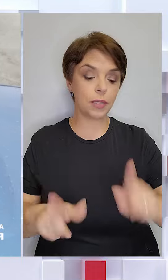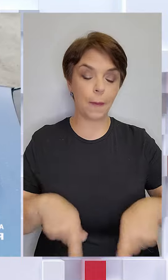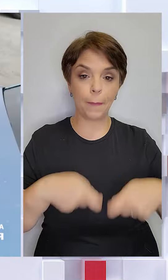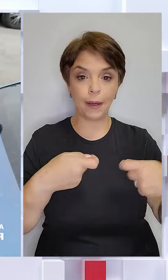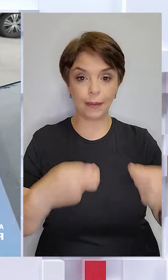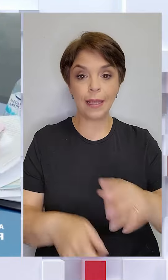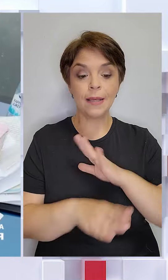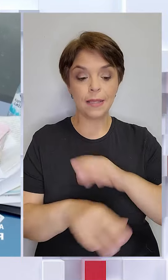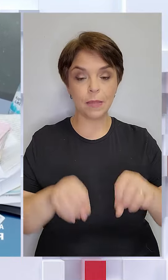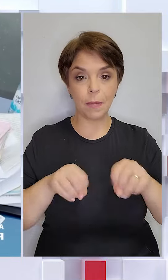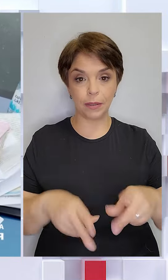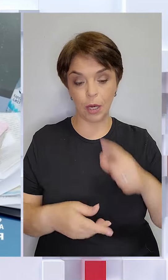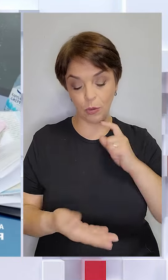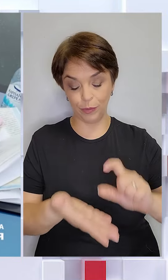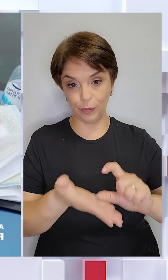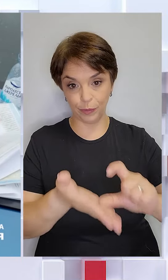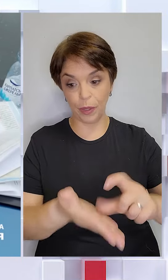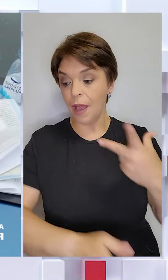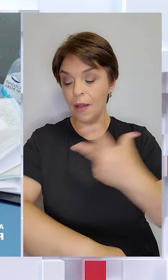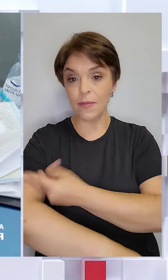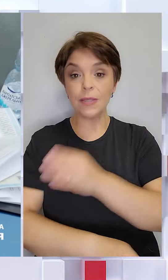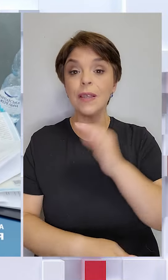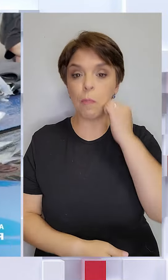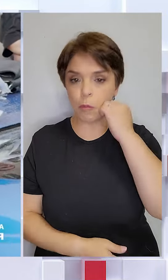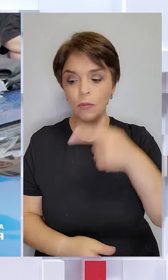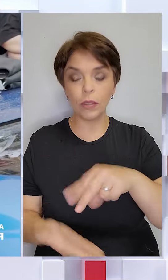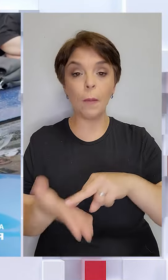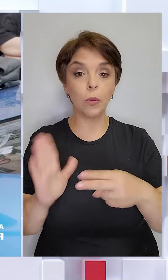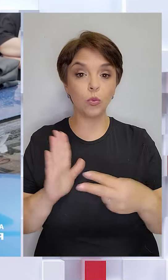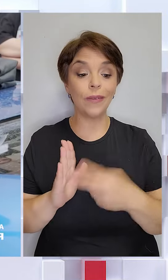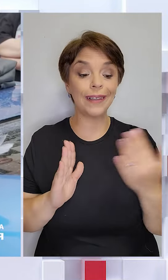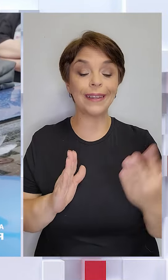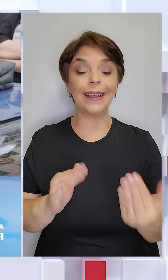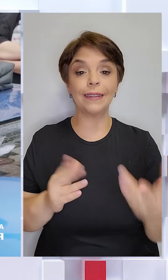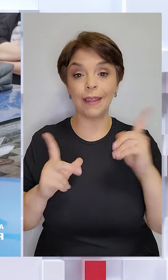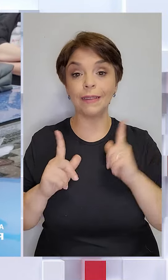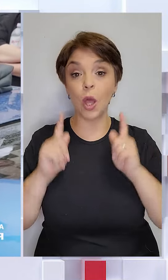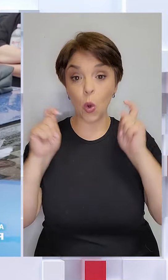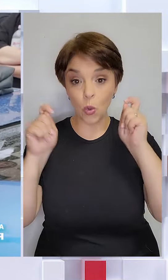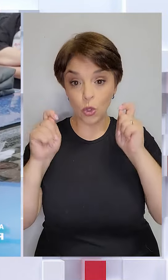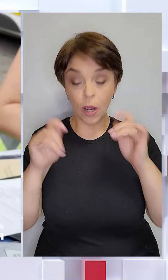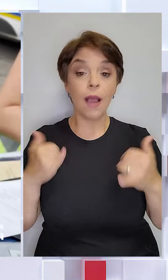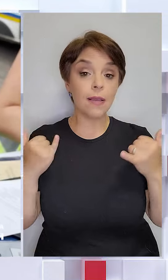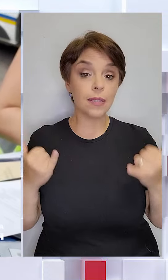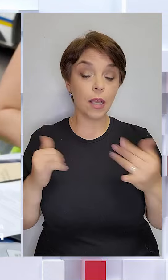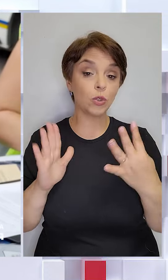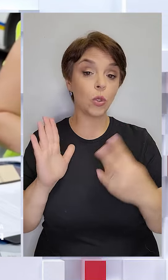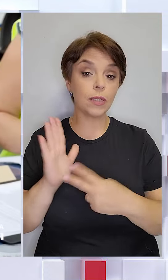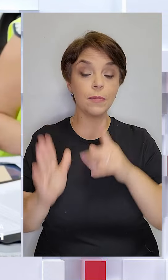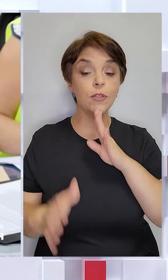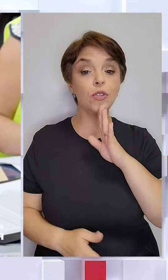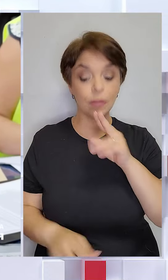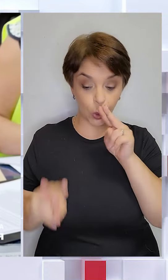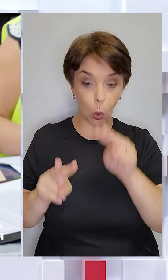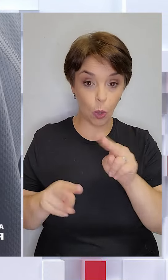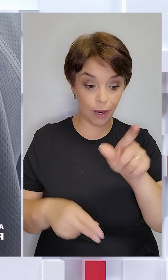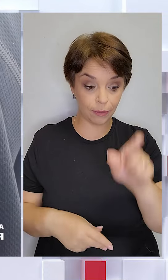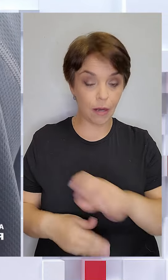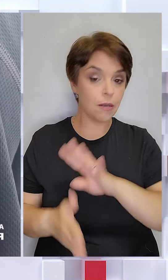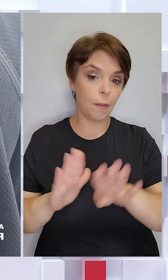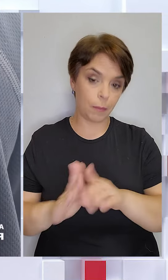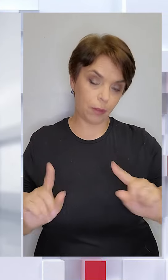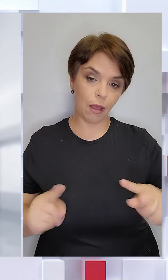передання смертельного препарату. Ввести його підопічній вона планувала на її день народження. Зараз 47-річна доглядальниця